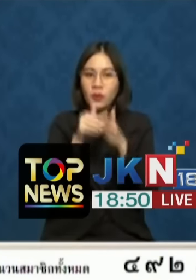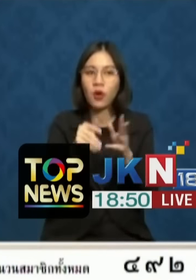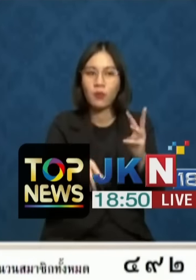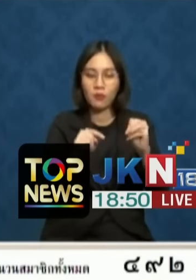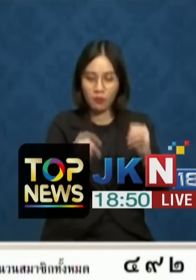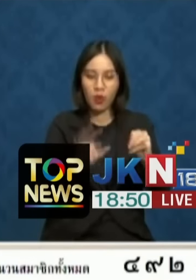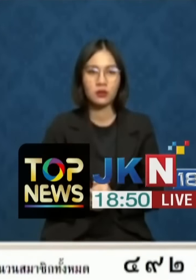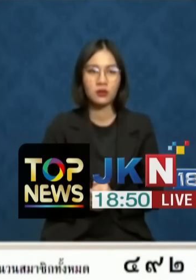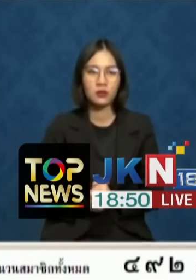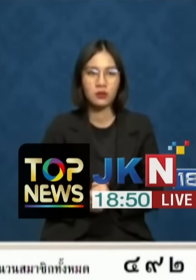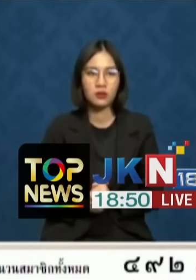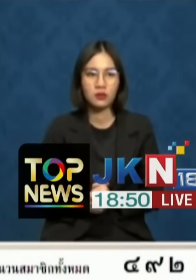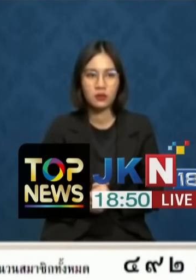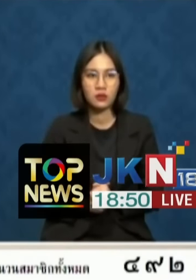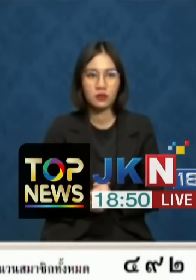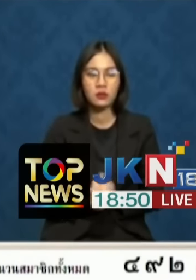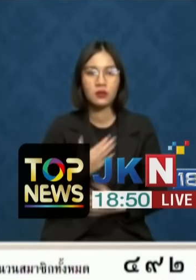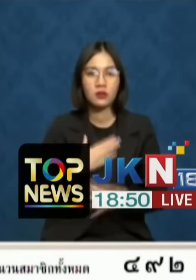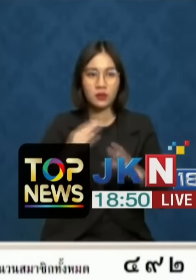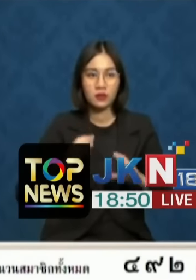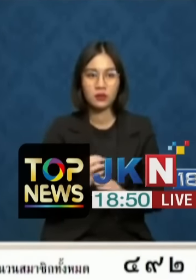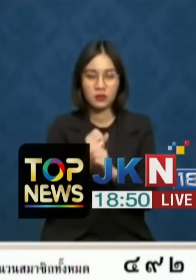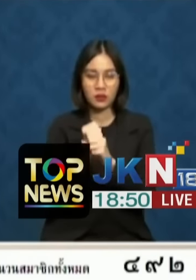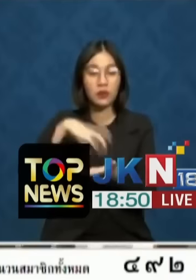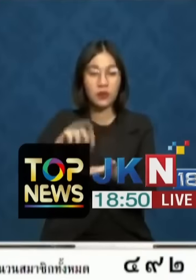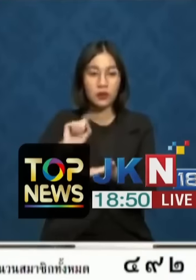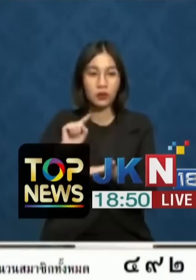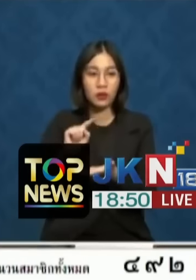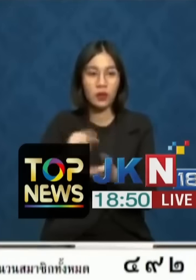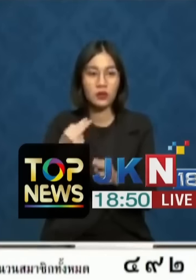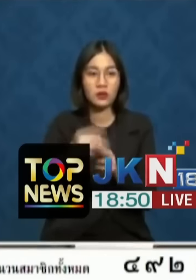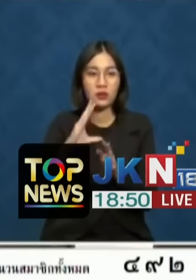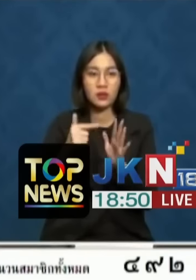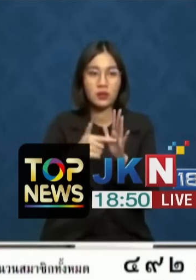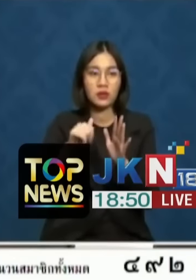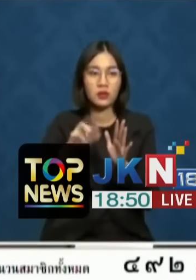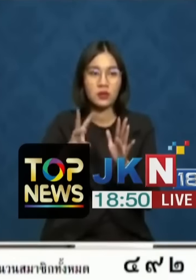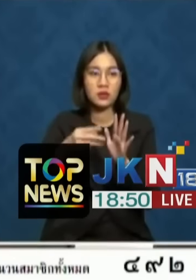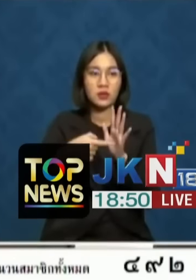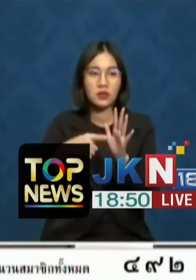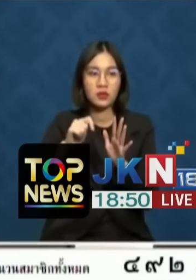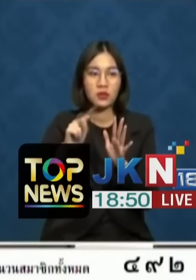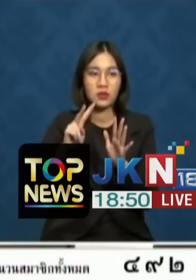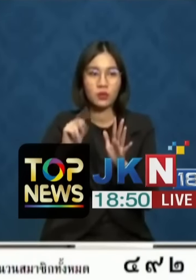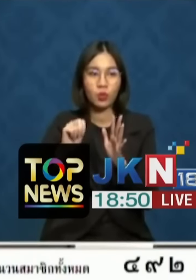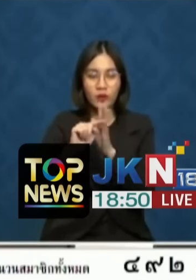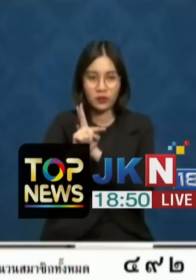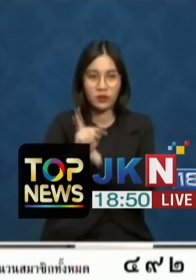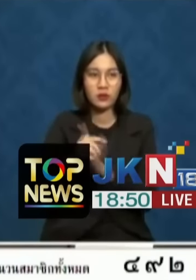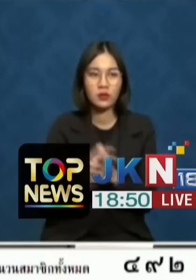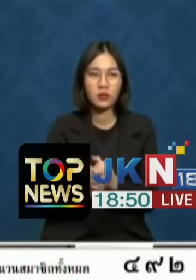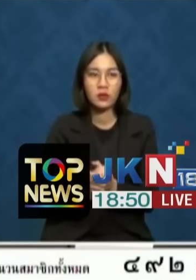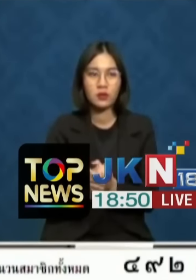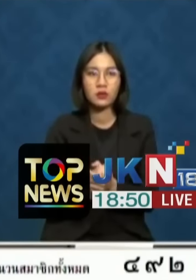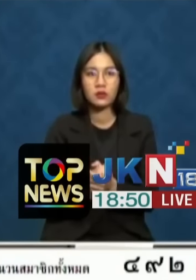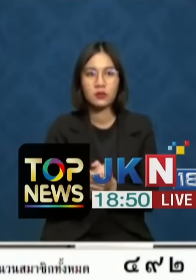ำลังพูดถึงครับ เดี๋ยวจะท่านสรุปเลยแล้วกันนะคะ สรุป คุณชัยวัฒน์ลิ้มขิดอักษรนะคะก็รอดคดีนะคะถู